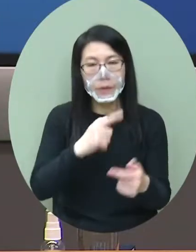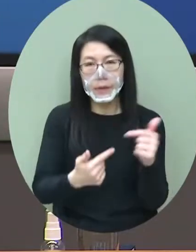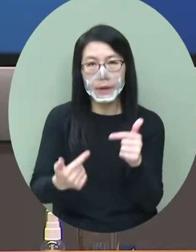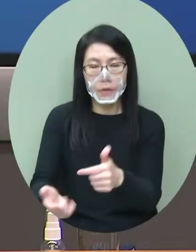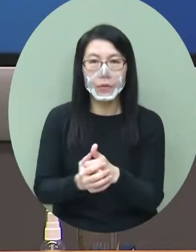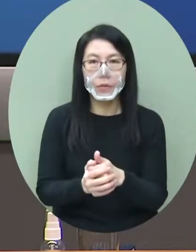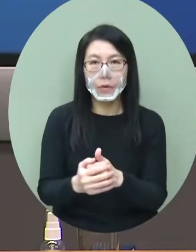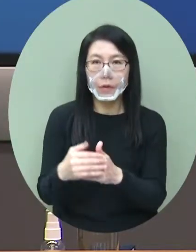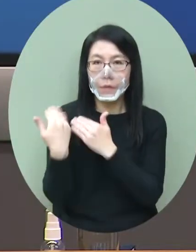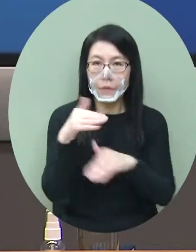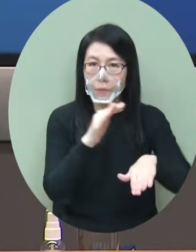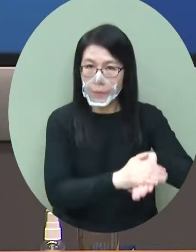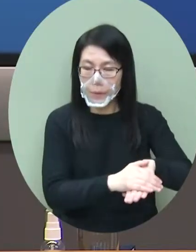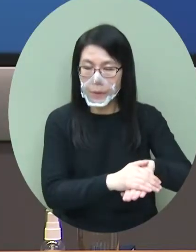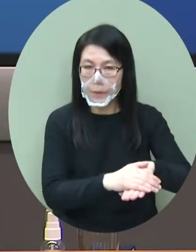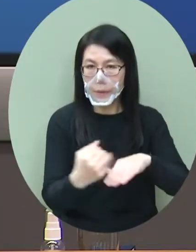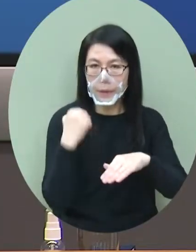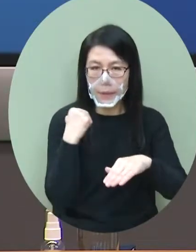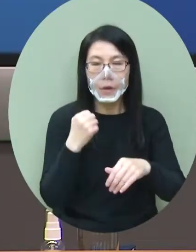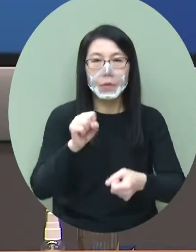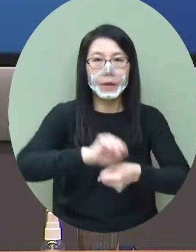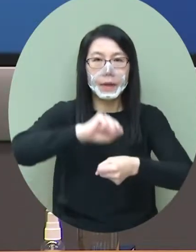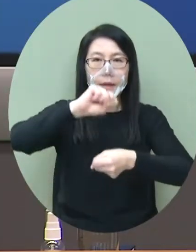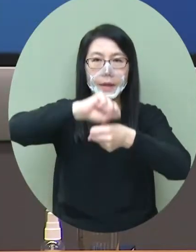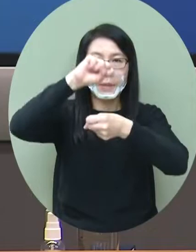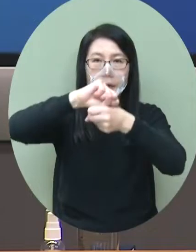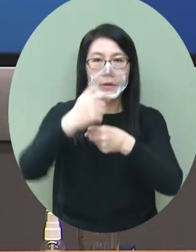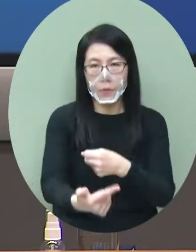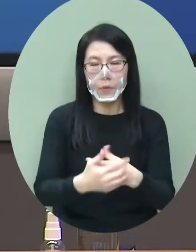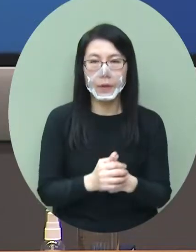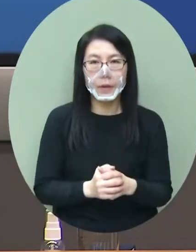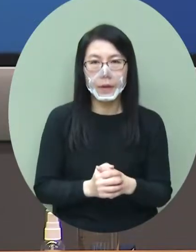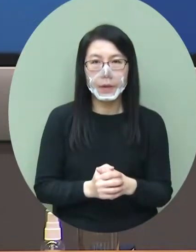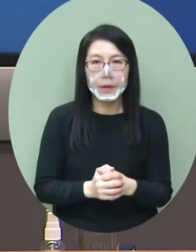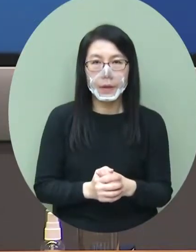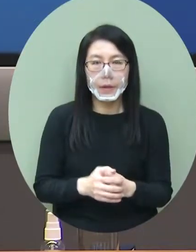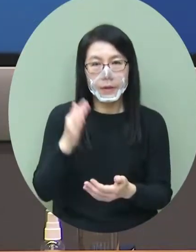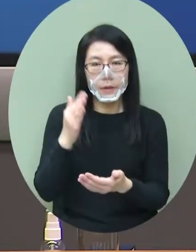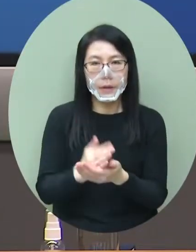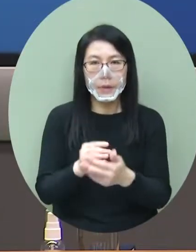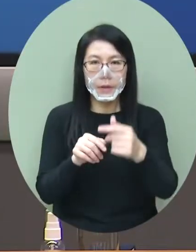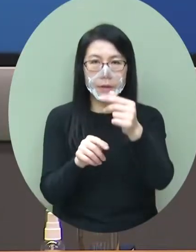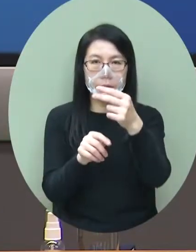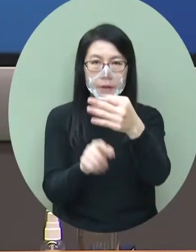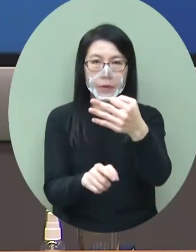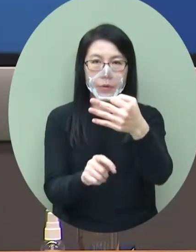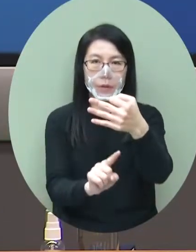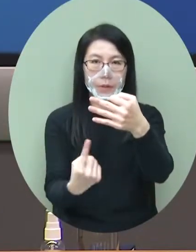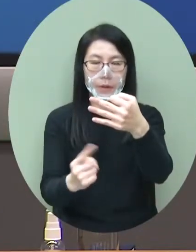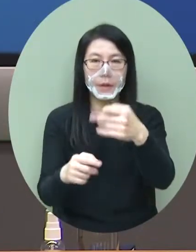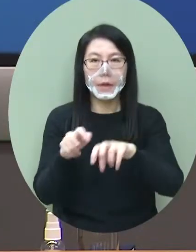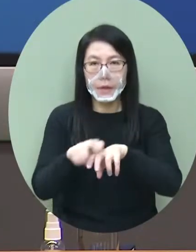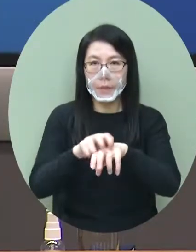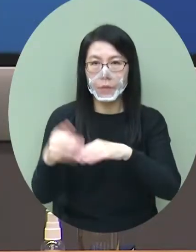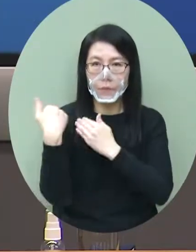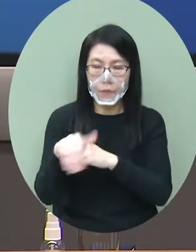求，还有货场的处理能力，逐步的增加班次。截至昨天，也就是